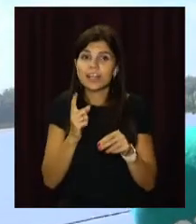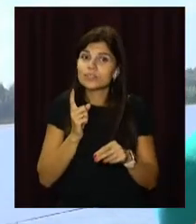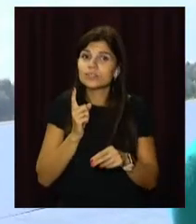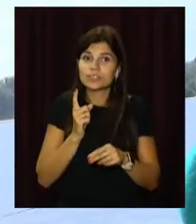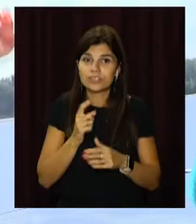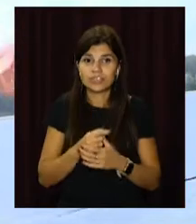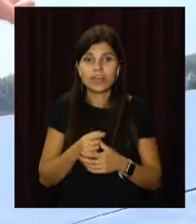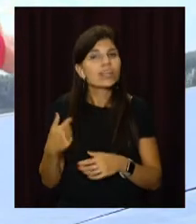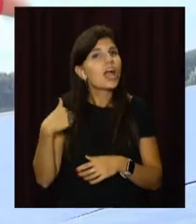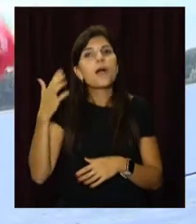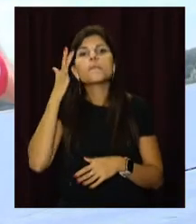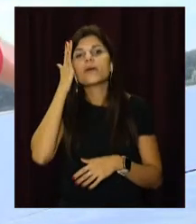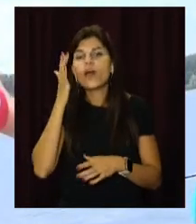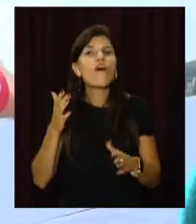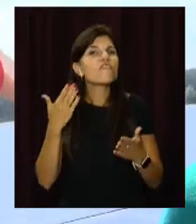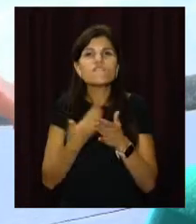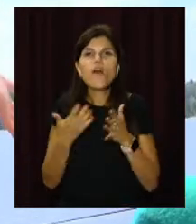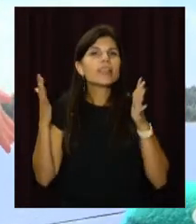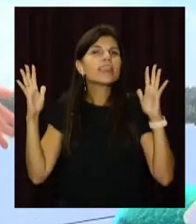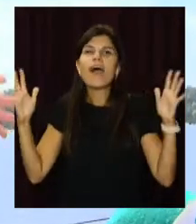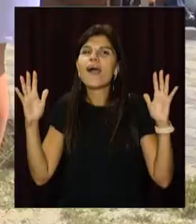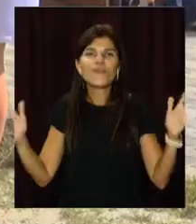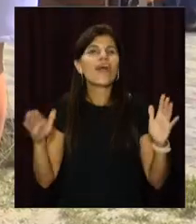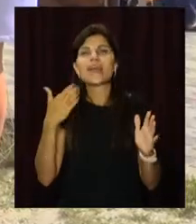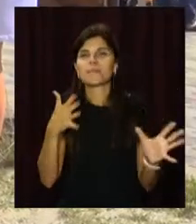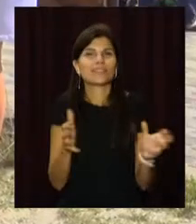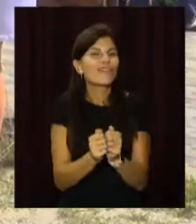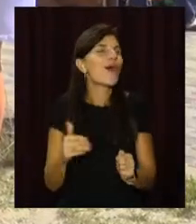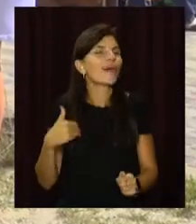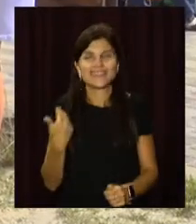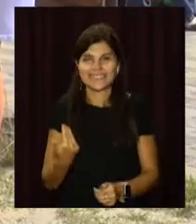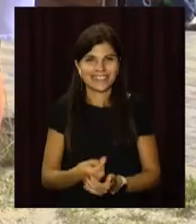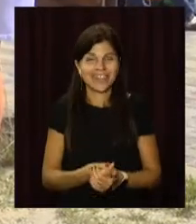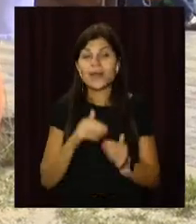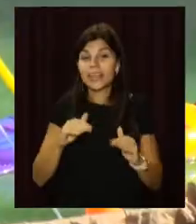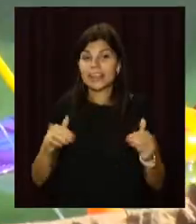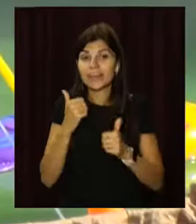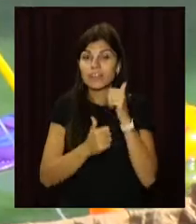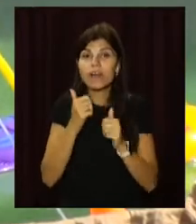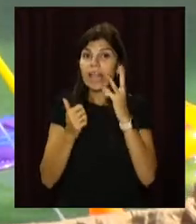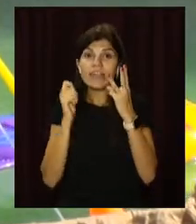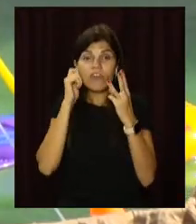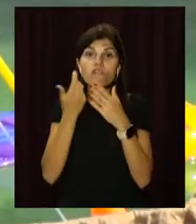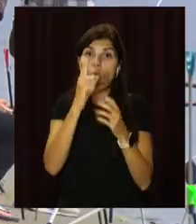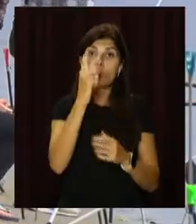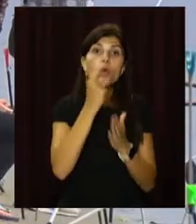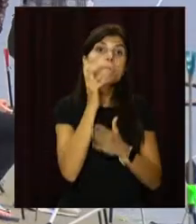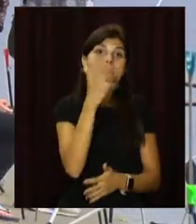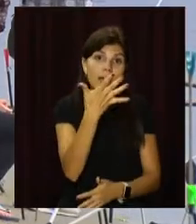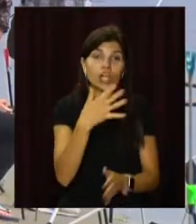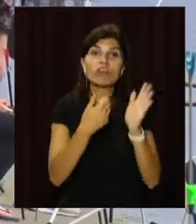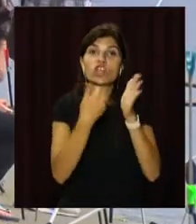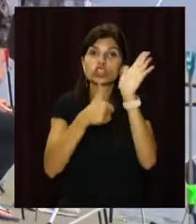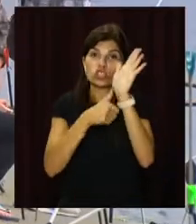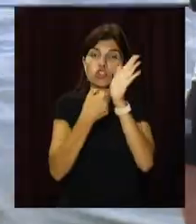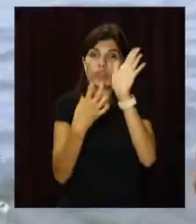не мечтаю от такої рибу знайти. Діти змагались у трьох вікових категоріях – від 1 до 5 років, від 6